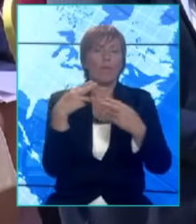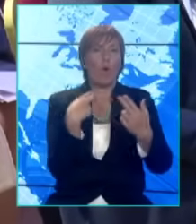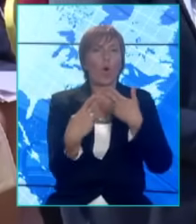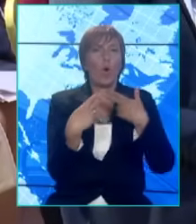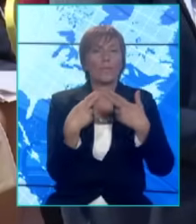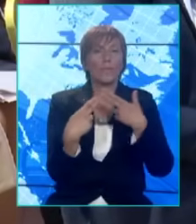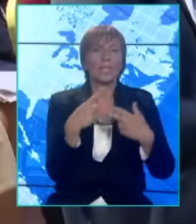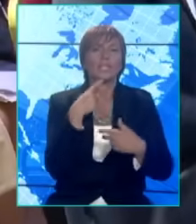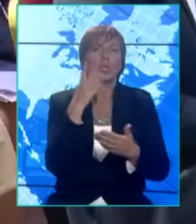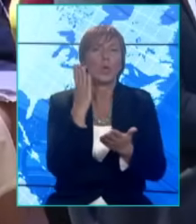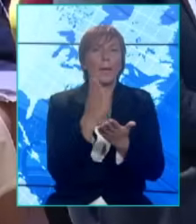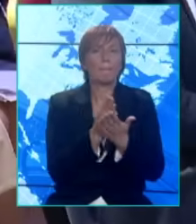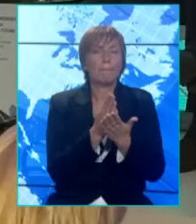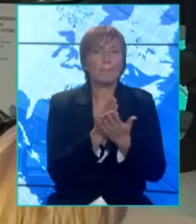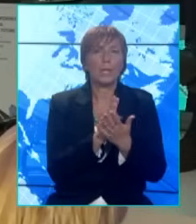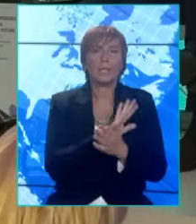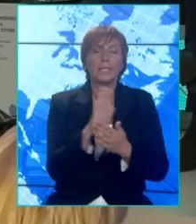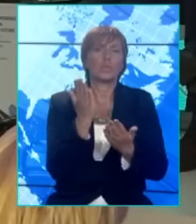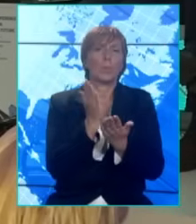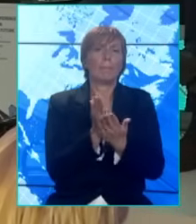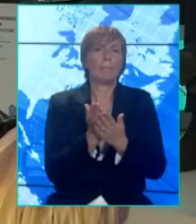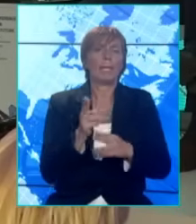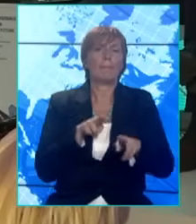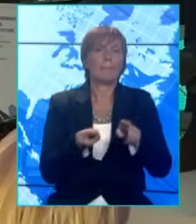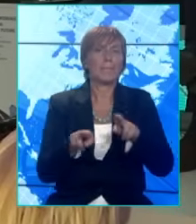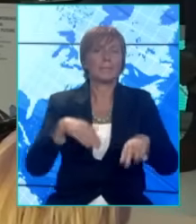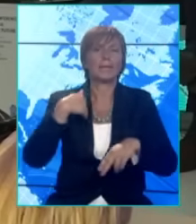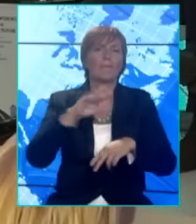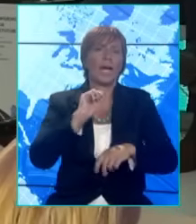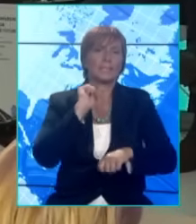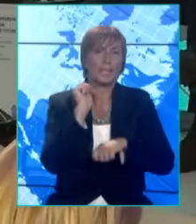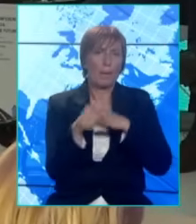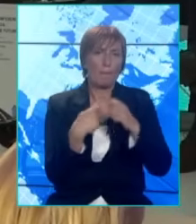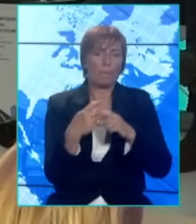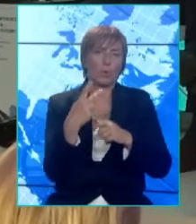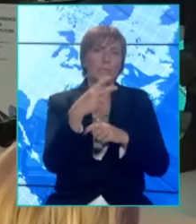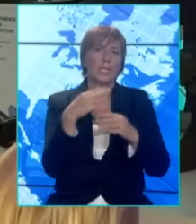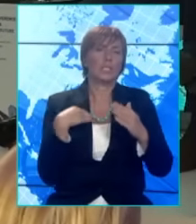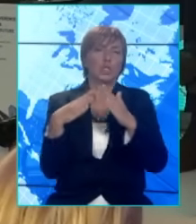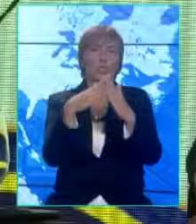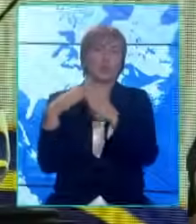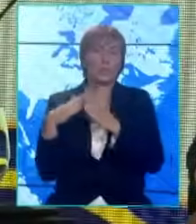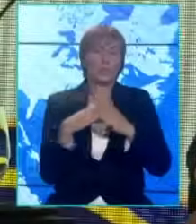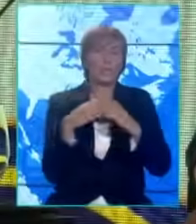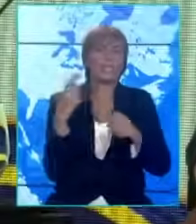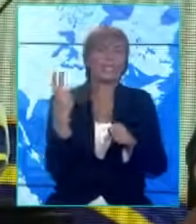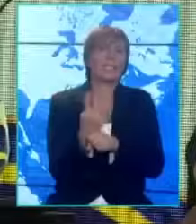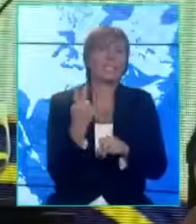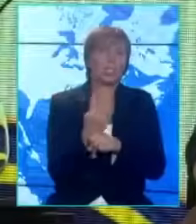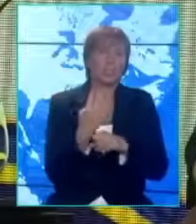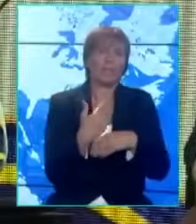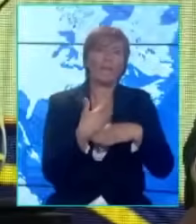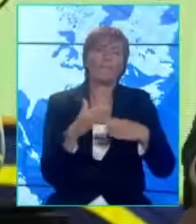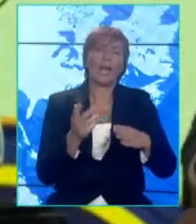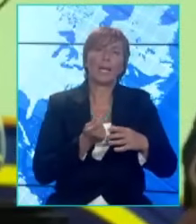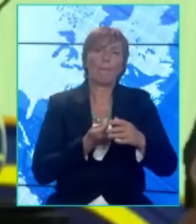konferencije koji je bio, gdje su bili ministri vanjskih poslova susjednih zemalja iz okruženja i veliki